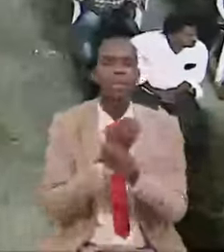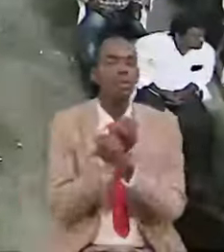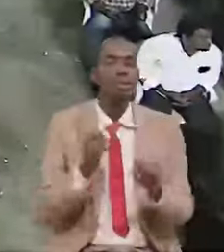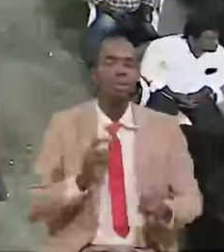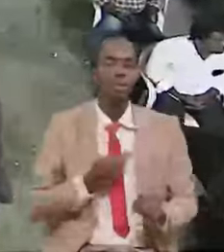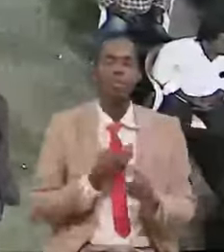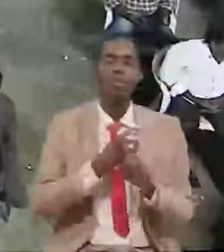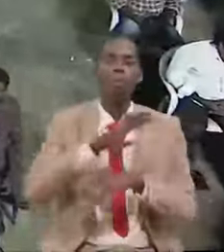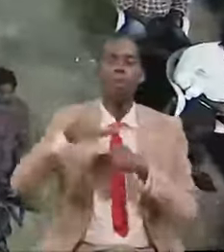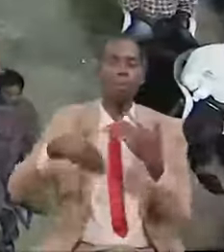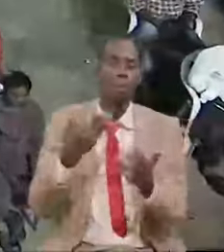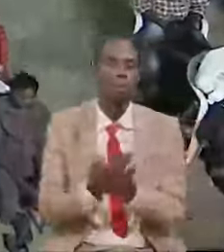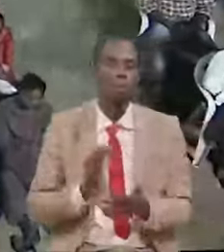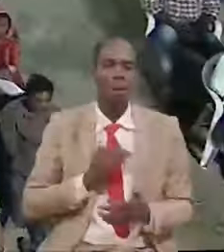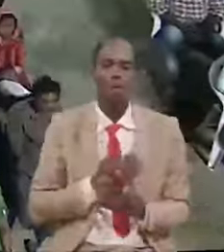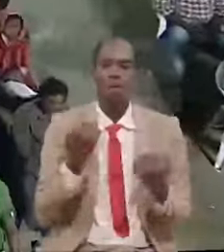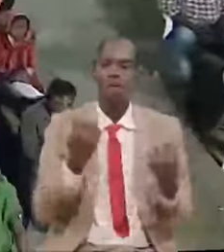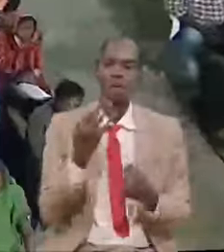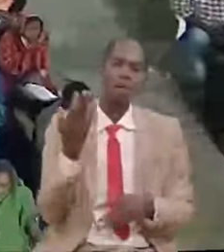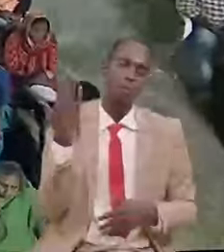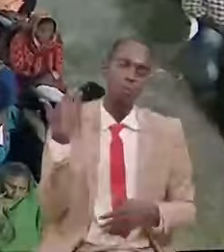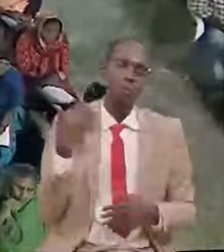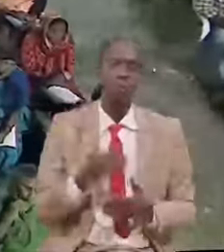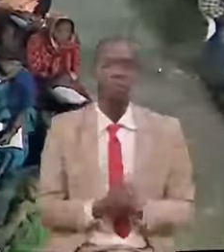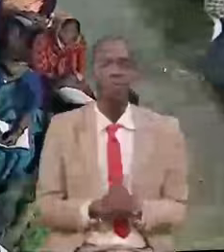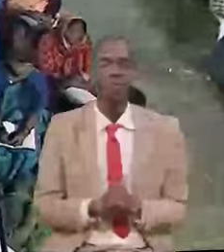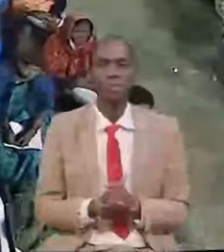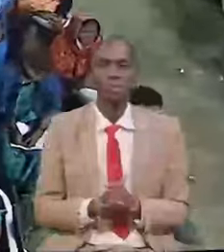c'est de nous racheter de tous les péchés que nous avons commis.